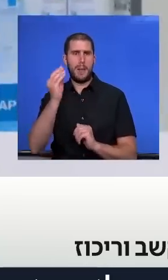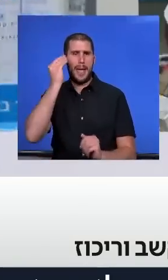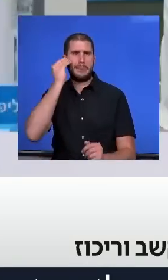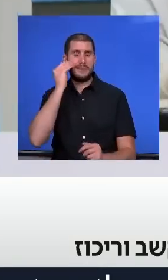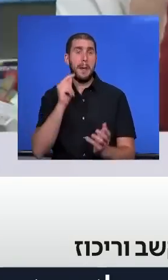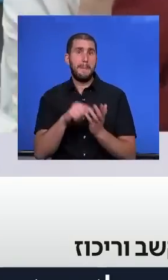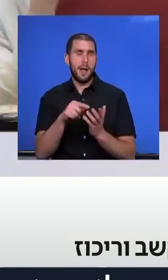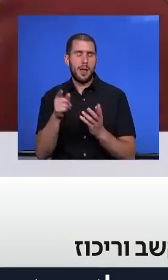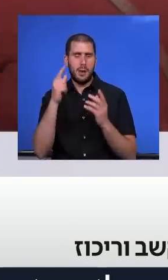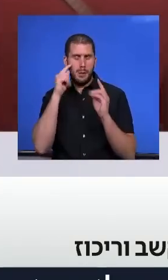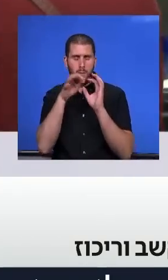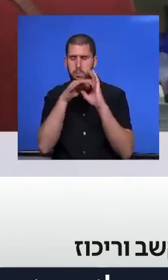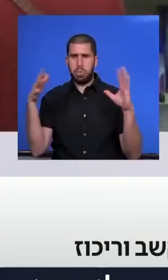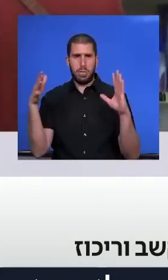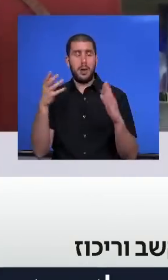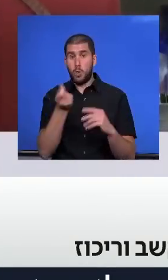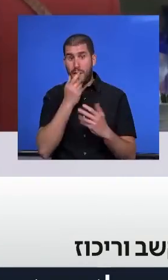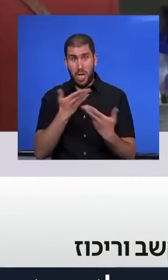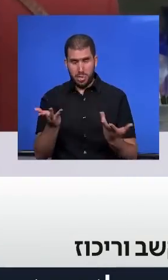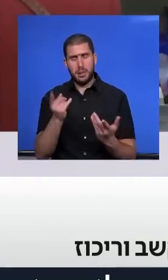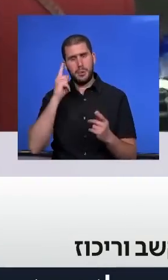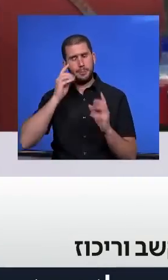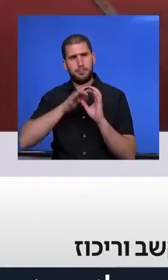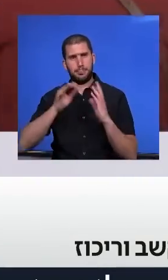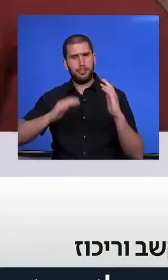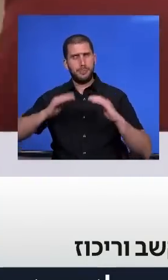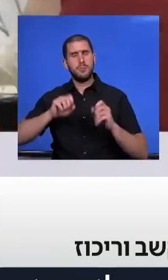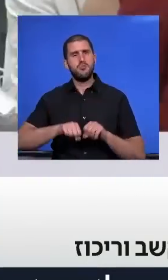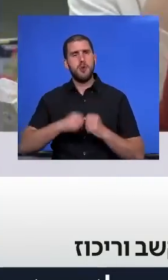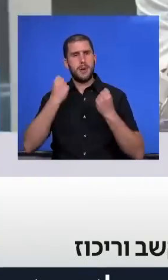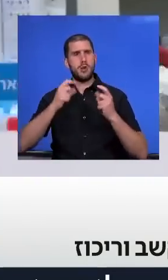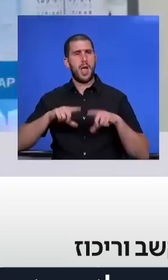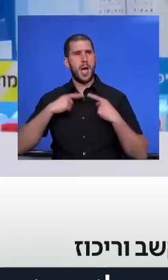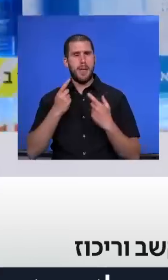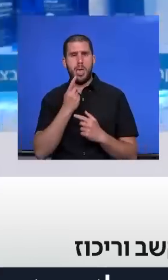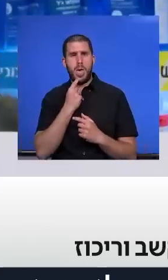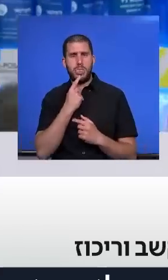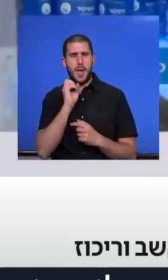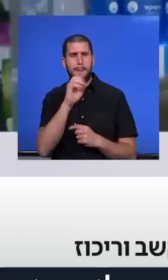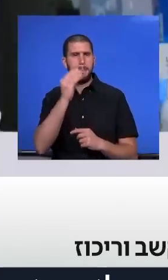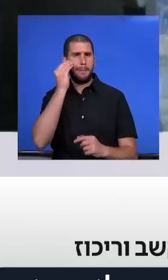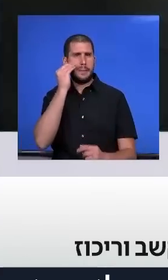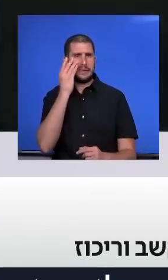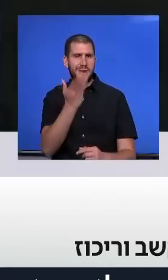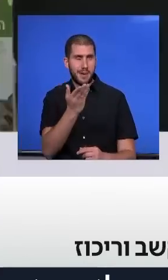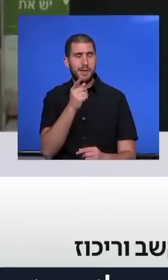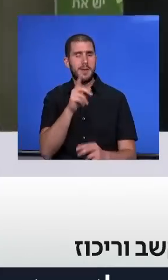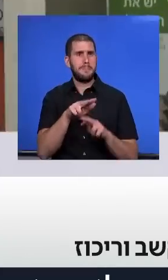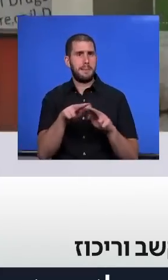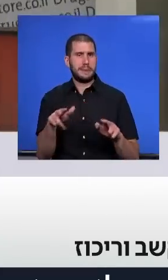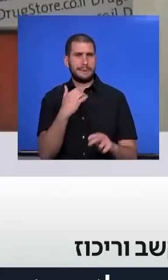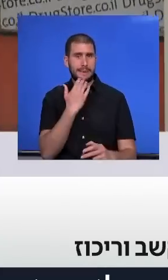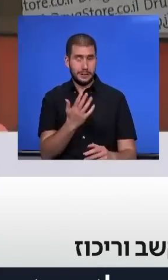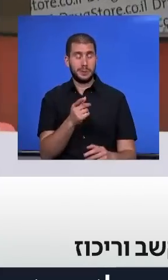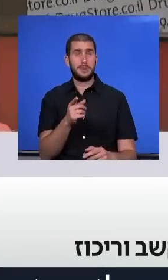זה מוציא אותם, אי קבלת התרופה מוציאה אותם מאיזון ומשבשת להם את החיים, ואין טעם לשלוח אותם למסגרות במצב כזה. כמו שאומר לנו